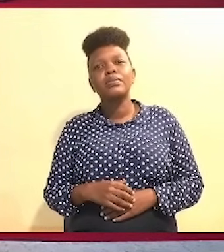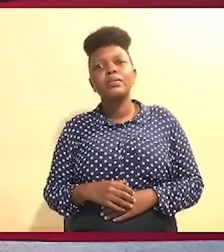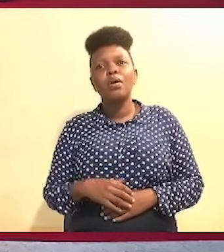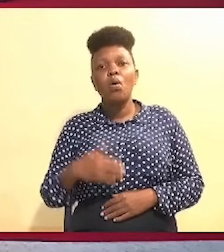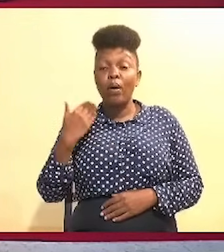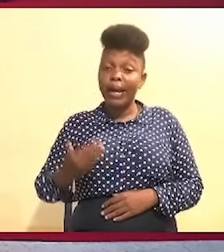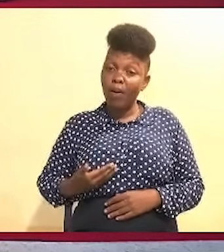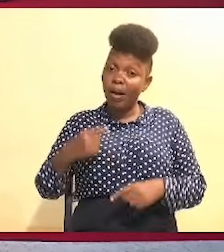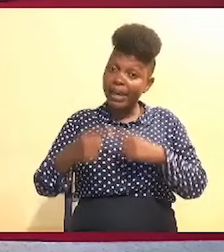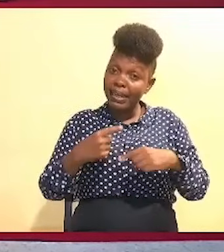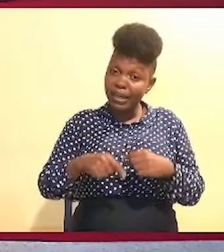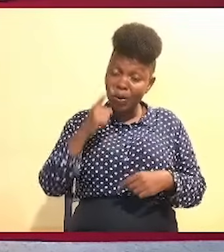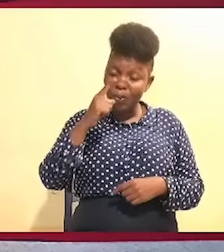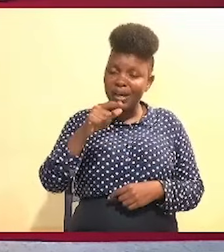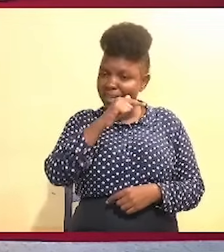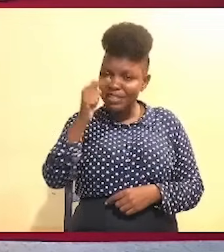TV.